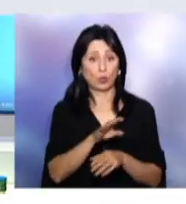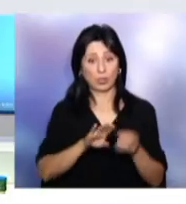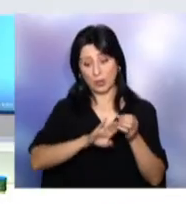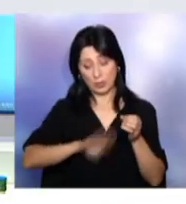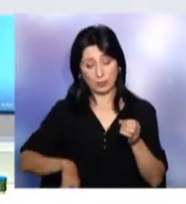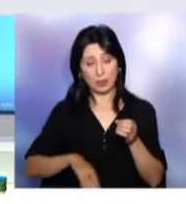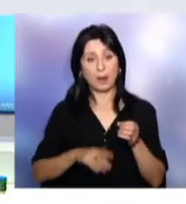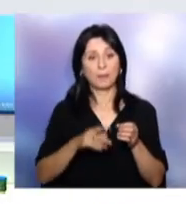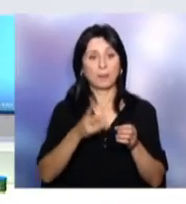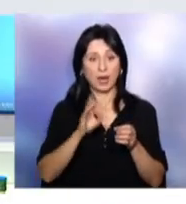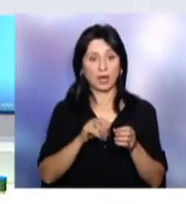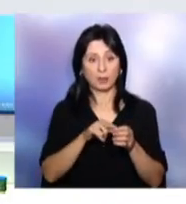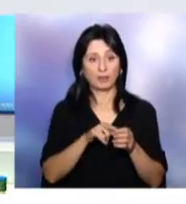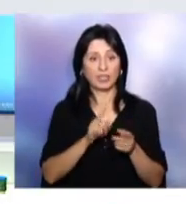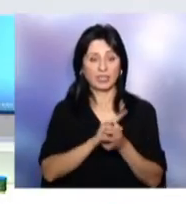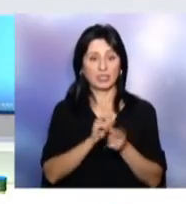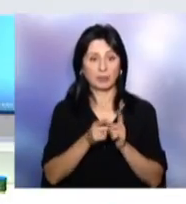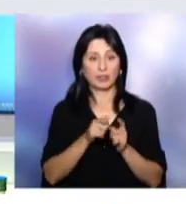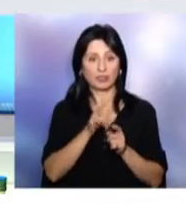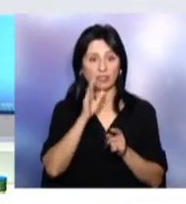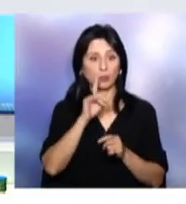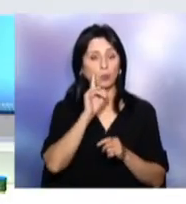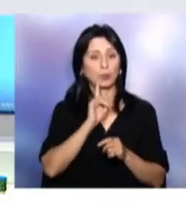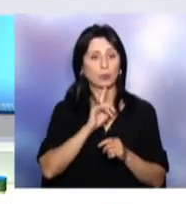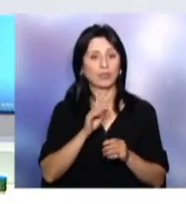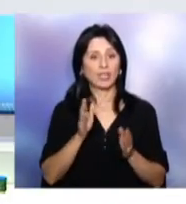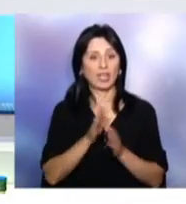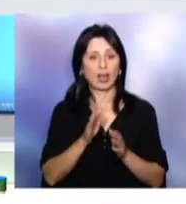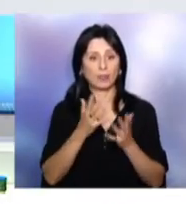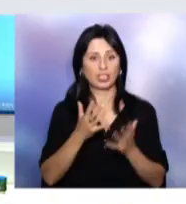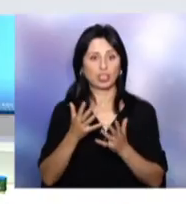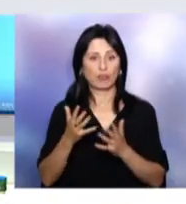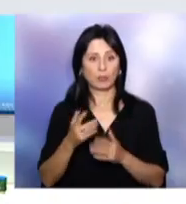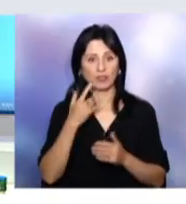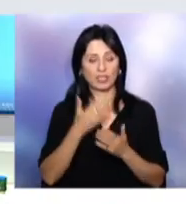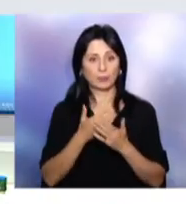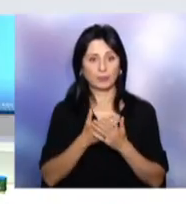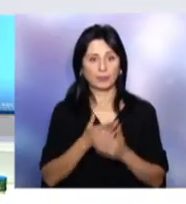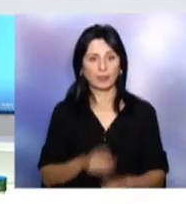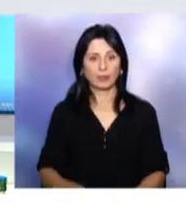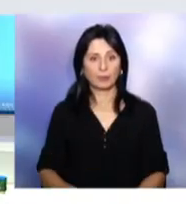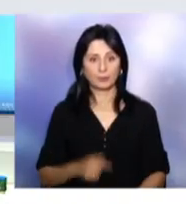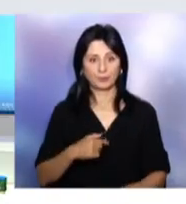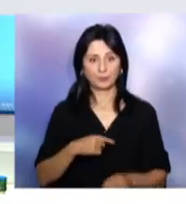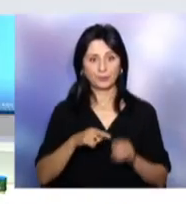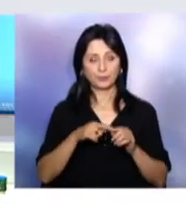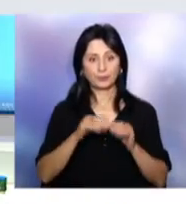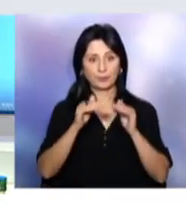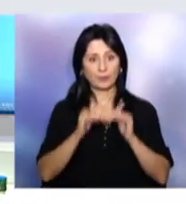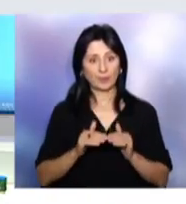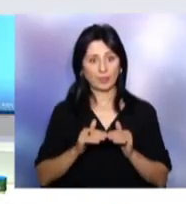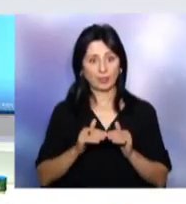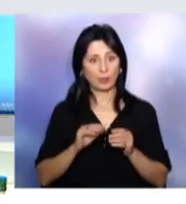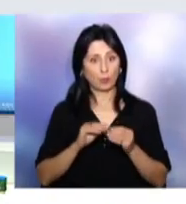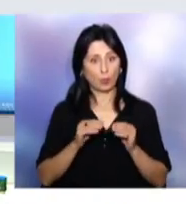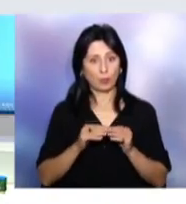იქნება დანაკარგი, მაგრამ სამაგიეროდ თქვენ გექნებათ ნაკლები დისკომფორტი ამ თვალსაზრით. იმიტომ რომ კუჭის მჟავობის აქვეითების შემთხვევაში